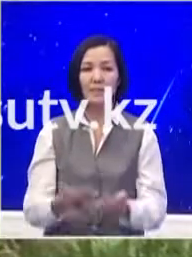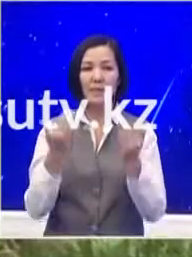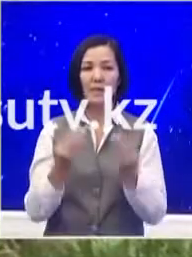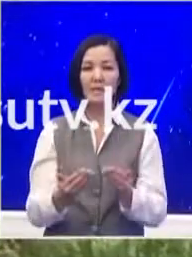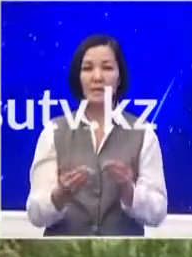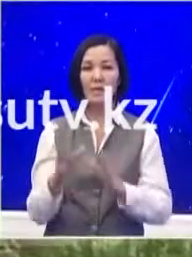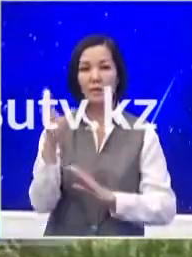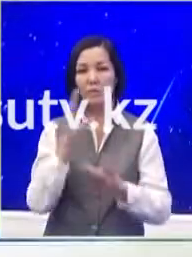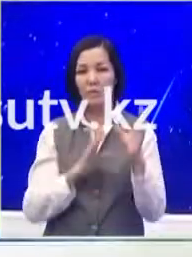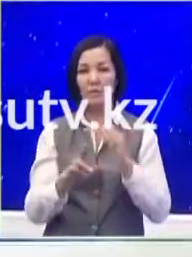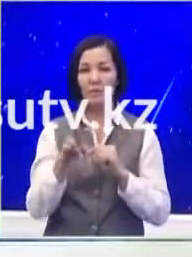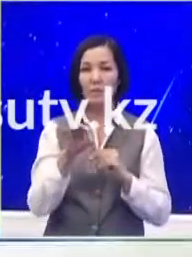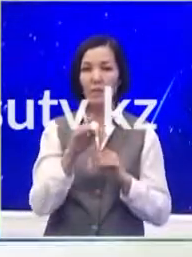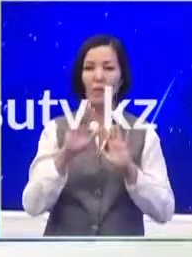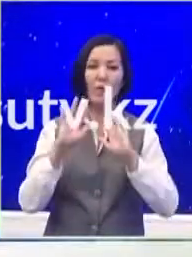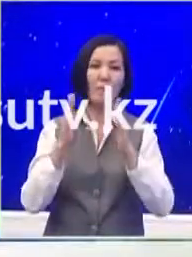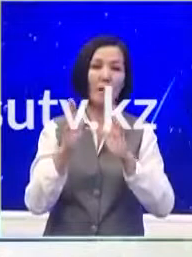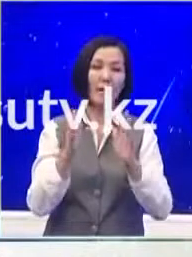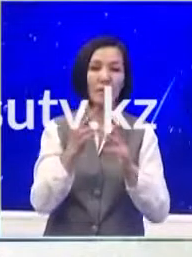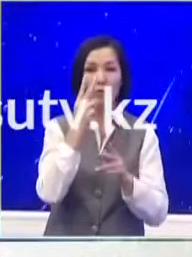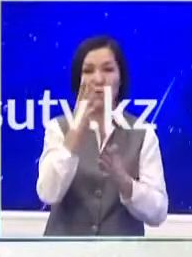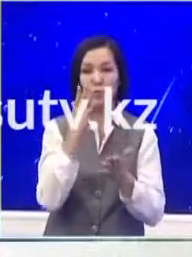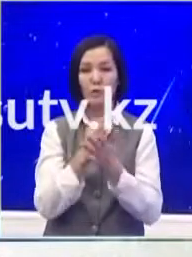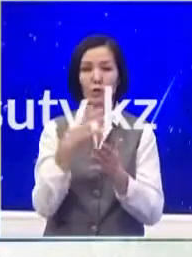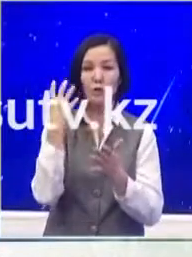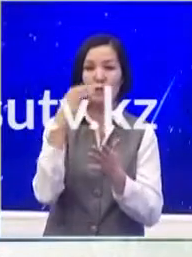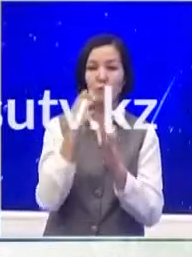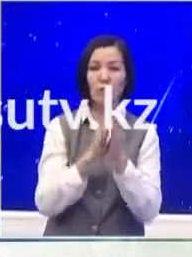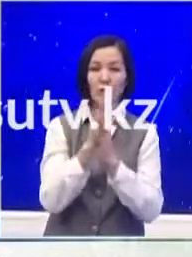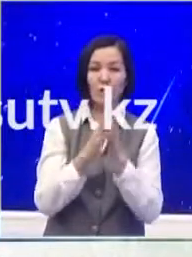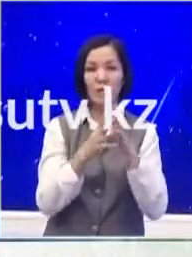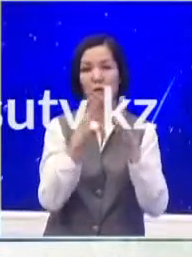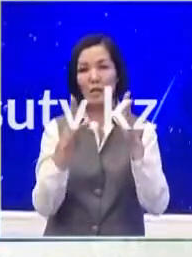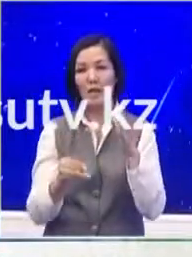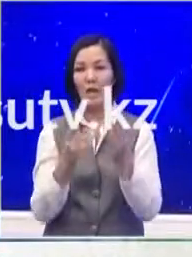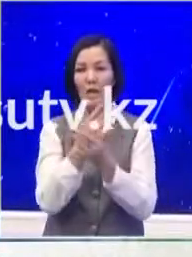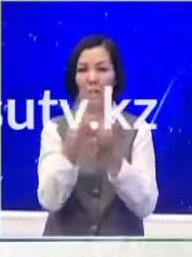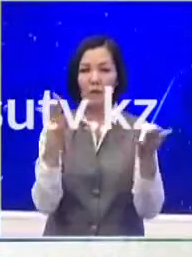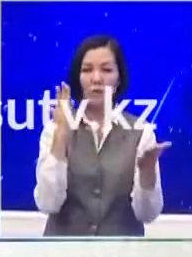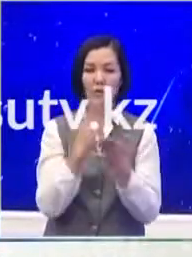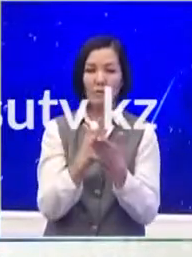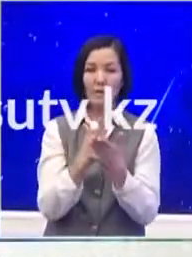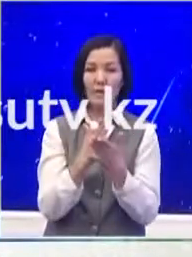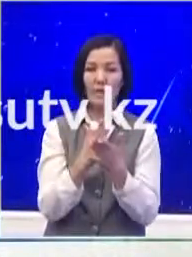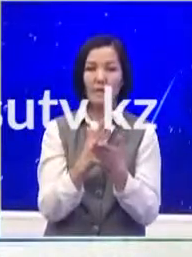біз институттың помологиялық бағында тұрмыз. Мұнда жеміс-жидек дақылдары мен жүзімнің негізгі коллекциясы шоғырланған. Және селекциялық